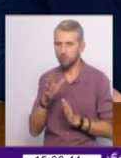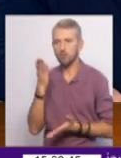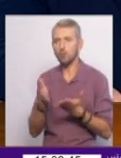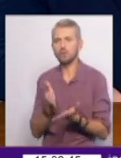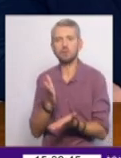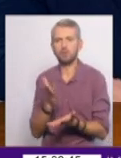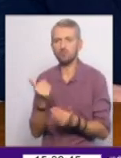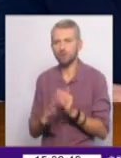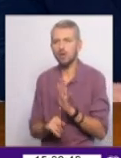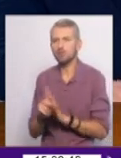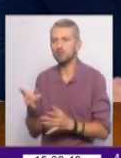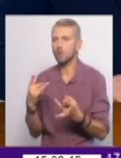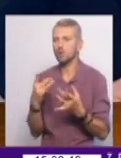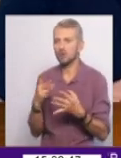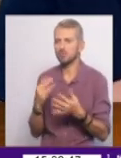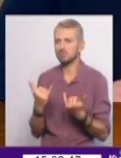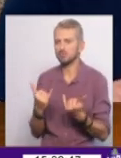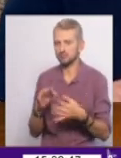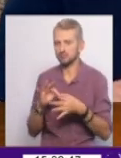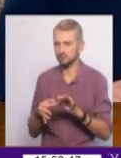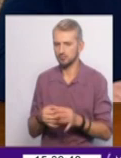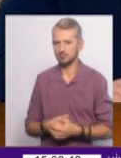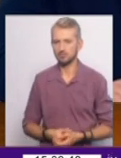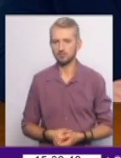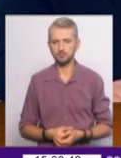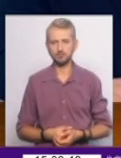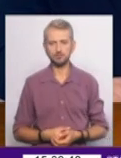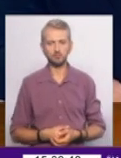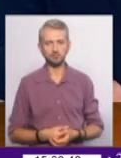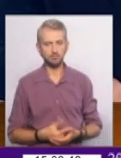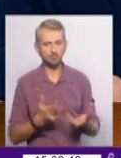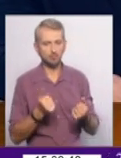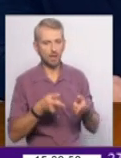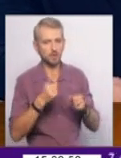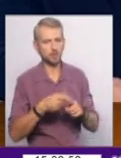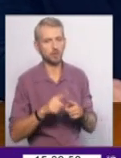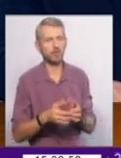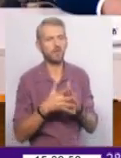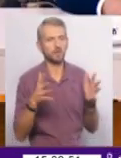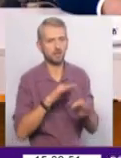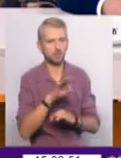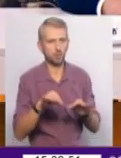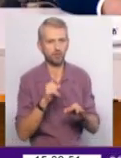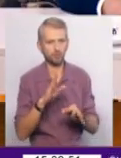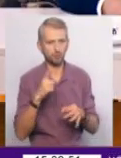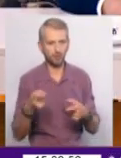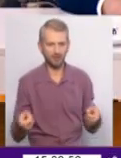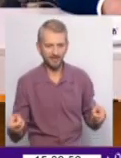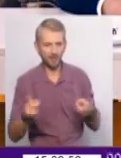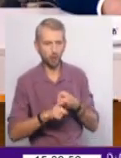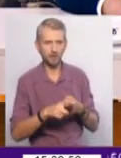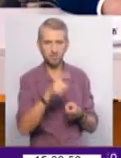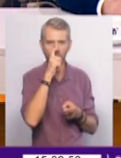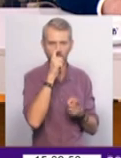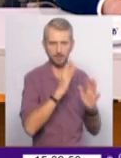процес? Розкажіть, на якому етапі зараз реалізація цих робіт? Так, дійсно, це великий проєкт, який буде з'єднувати Броварський проспект